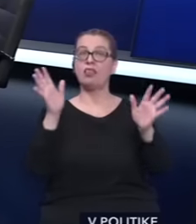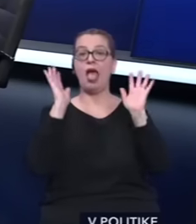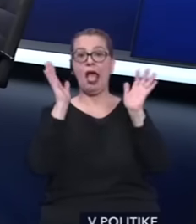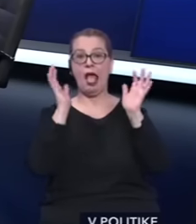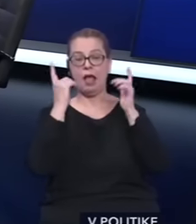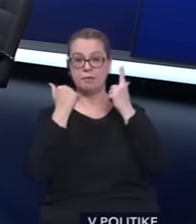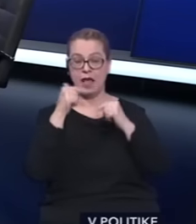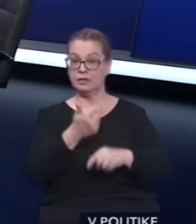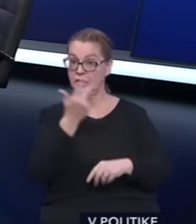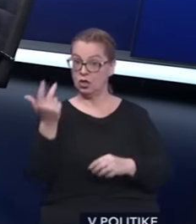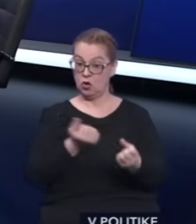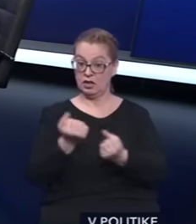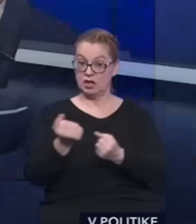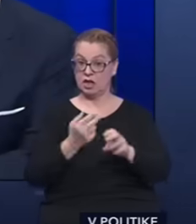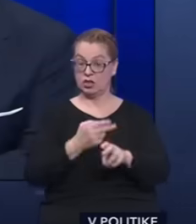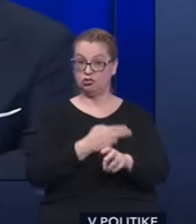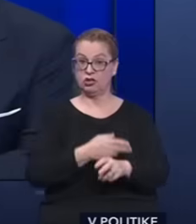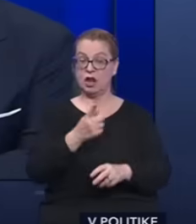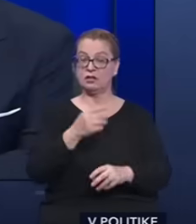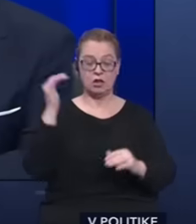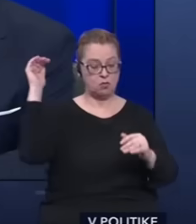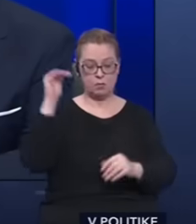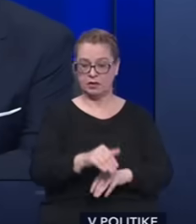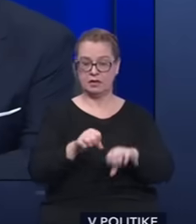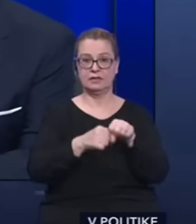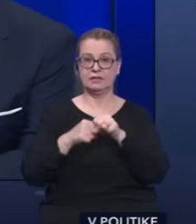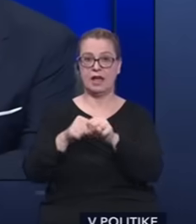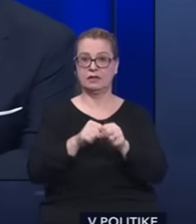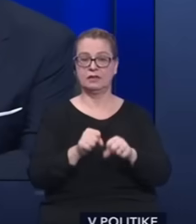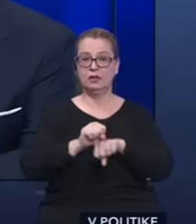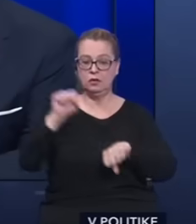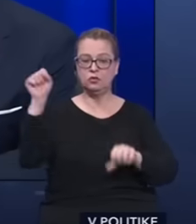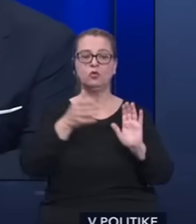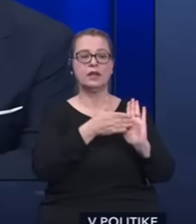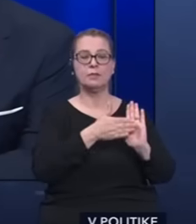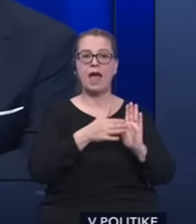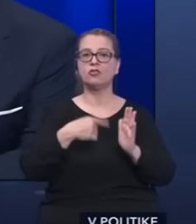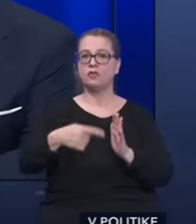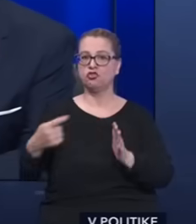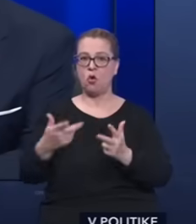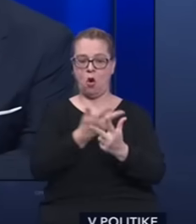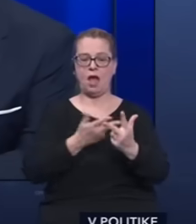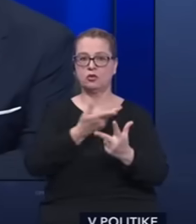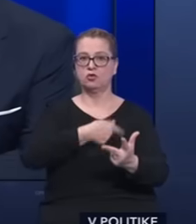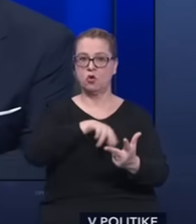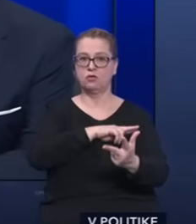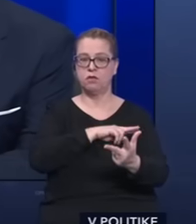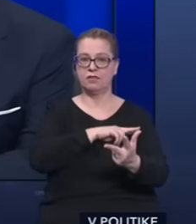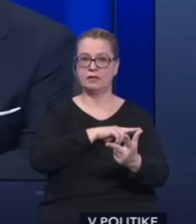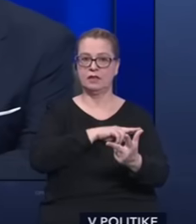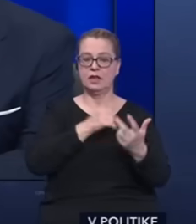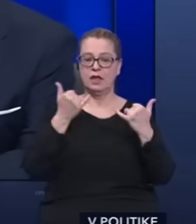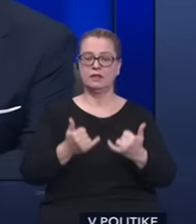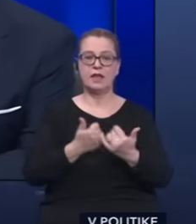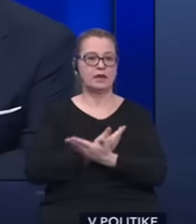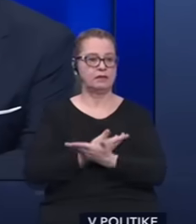ste tu 3 roky riadili štát, dostali ste to do skazy. Sulík, Matovič, Kolár sú zodpovední za to, že dnes nebudeme